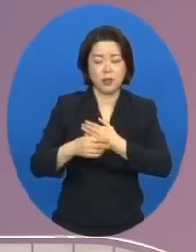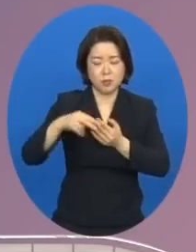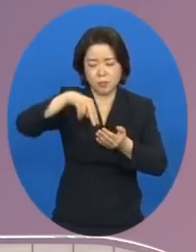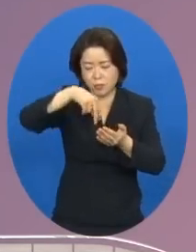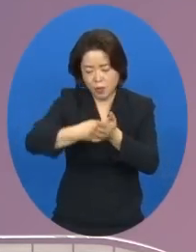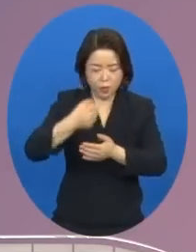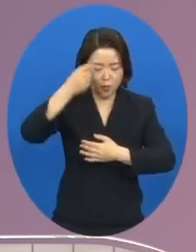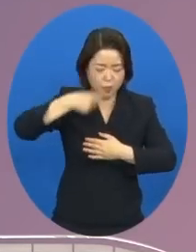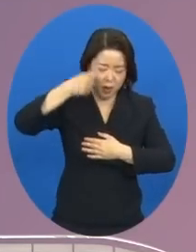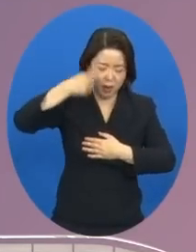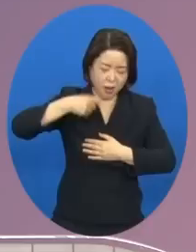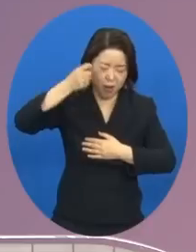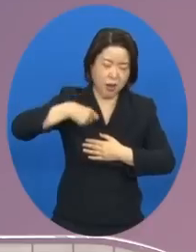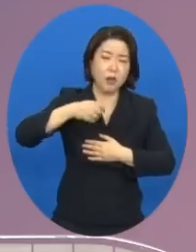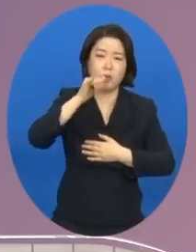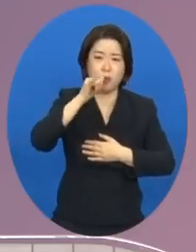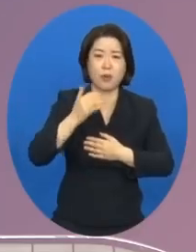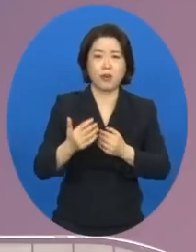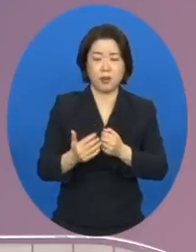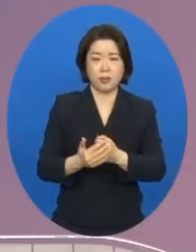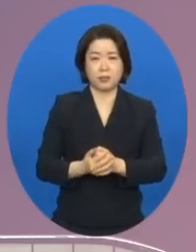꼬꾸라져서 울었습니다.